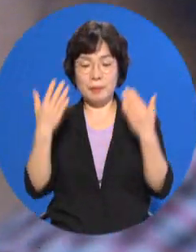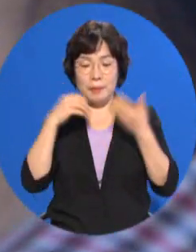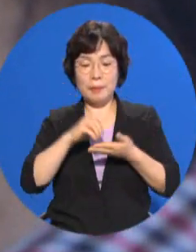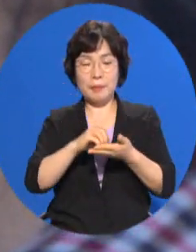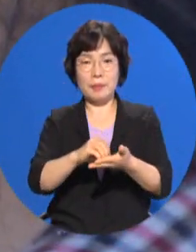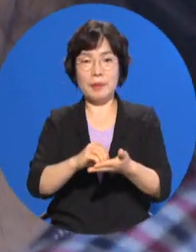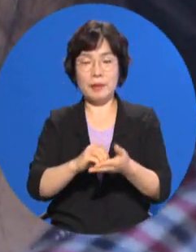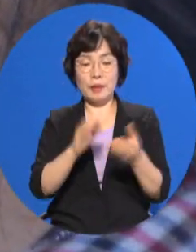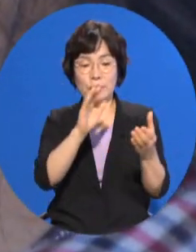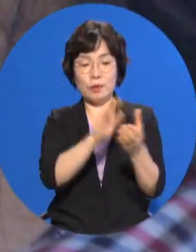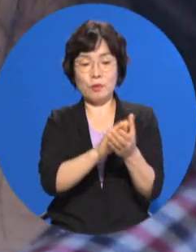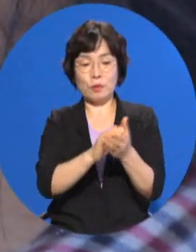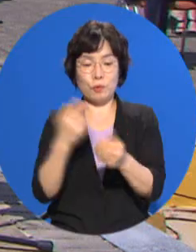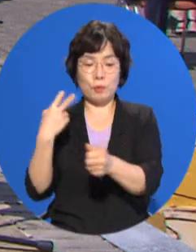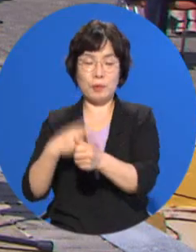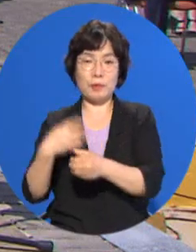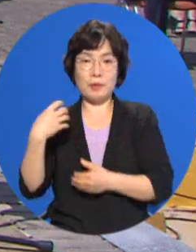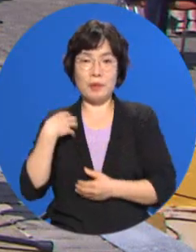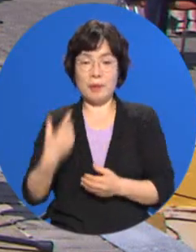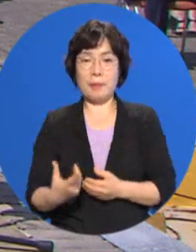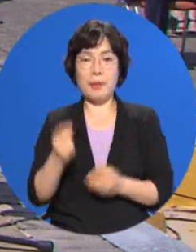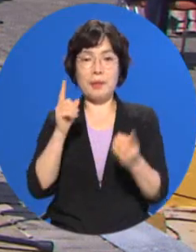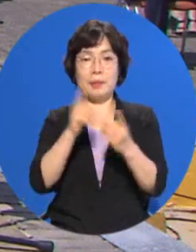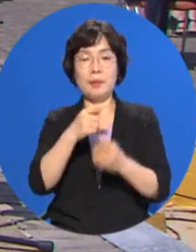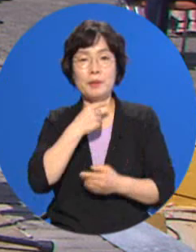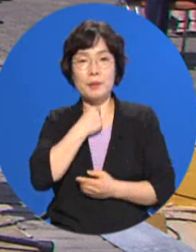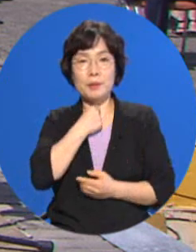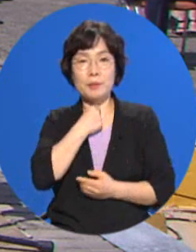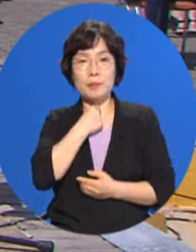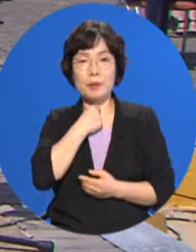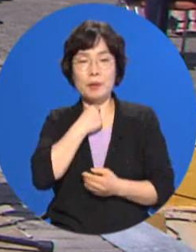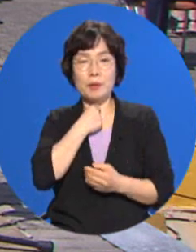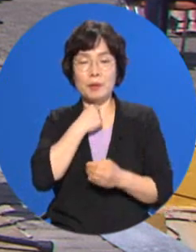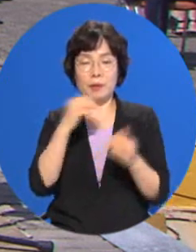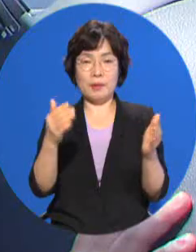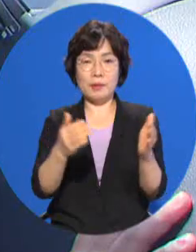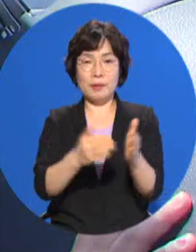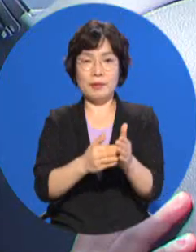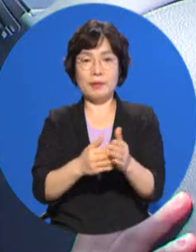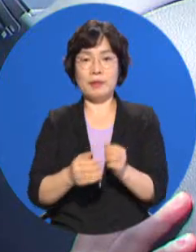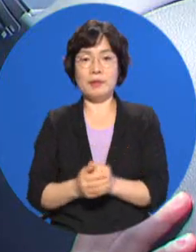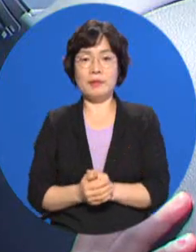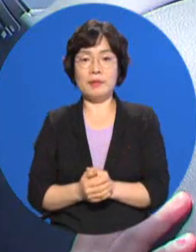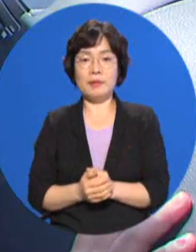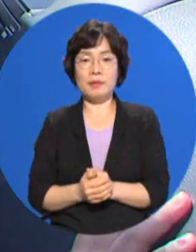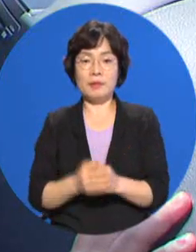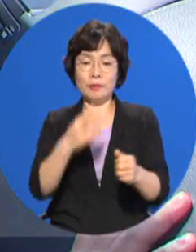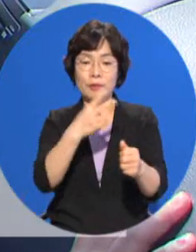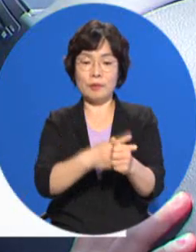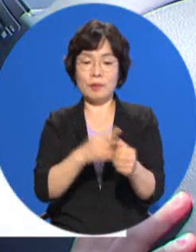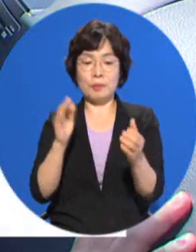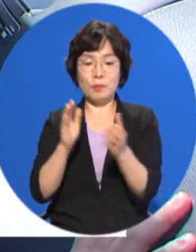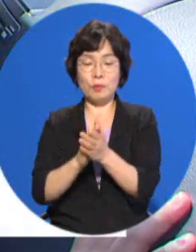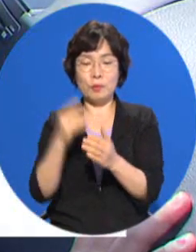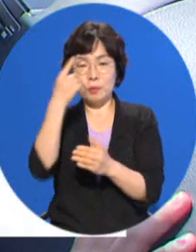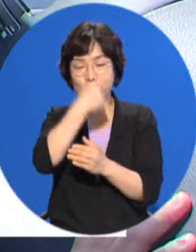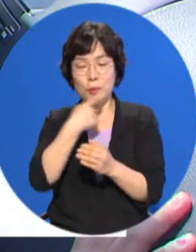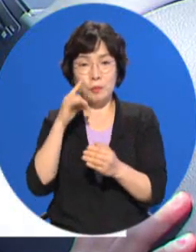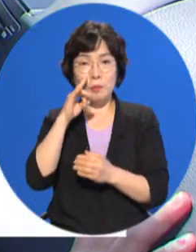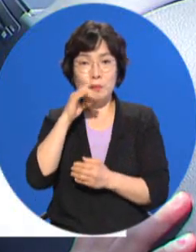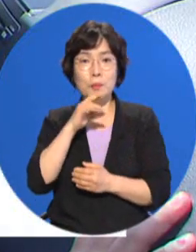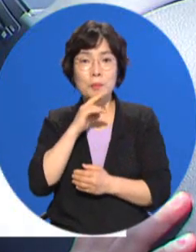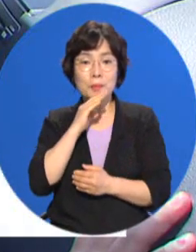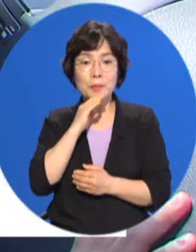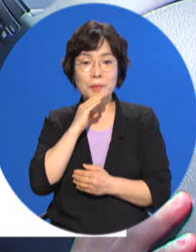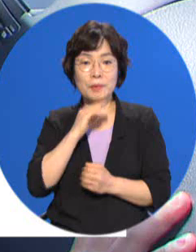신입생들은 새 친구들과 선생님을 빨리 만나고 싶다는 소원은 풀었지만 애들 선생님이랑 친구들 얼굴 궁금하지